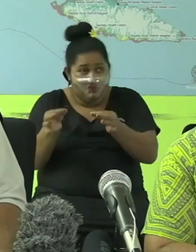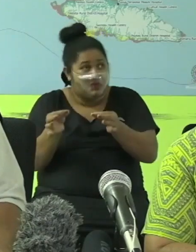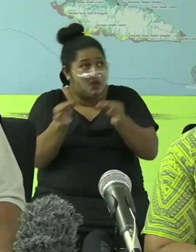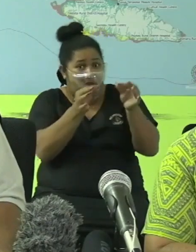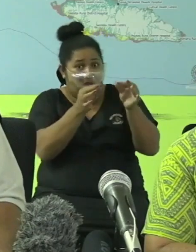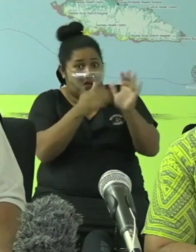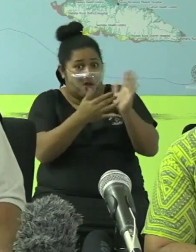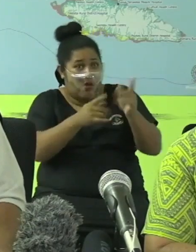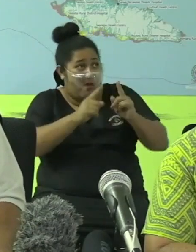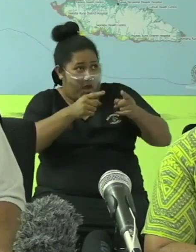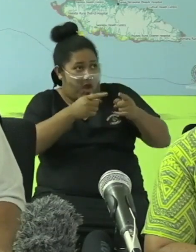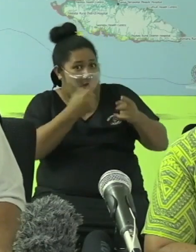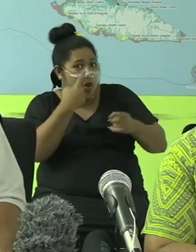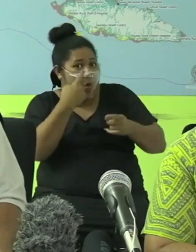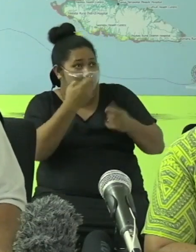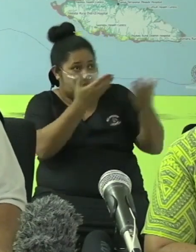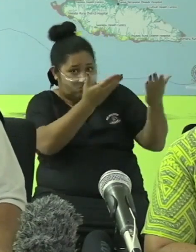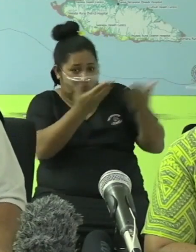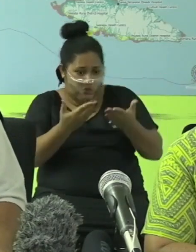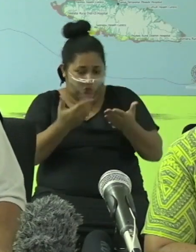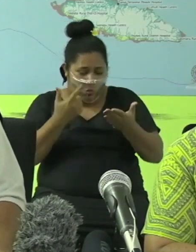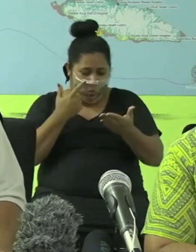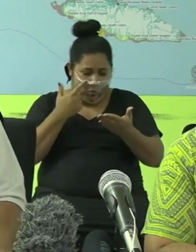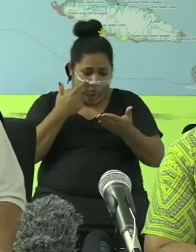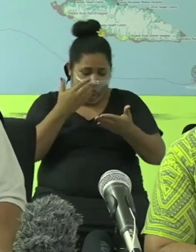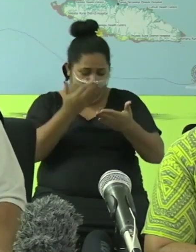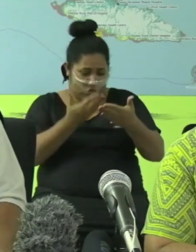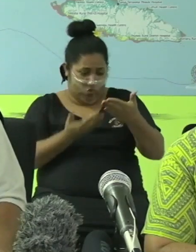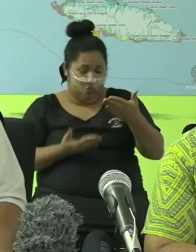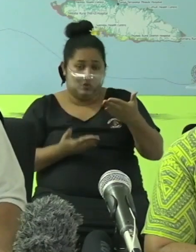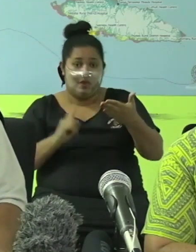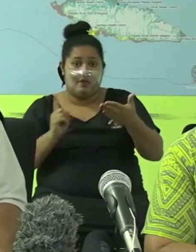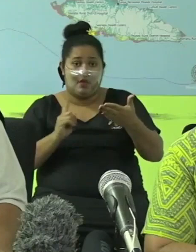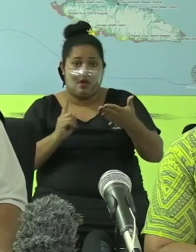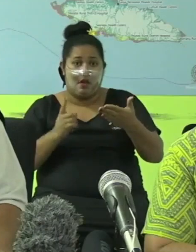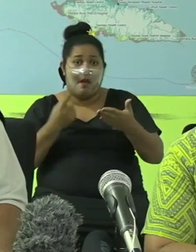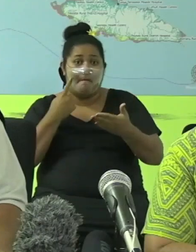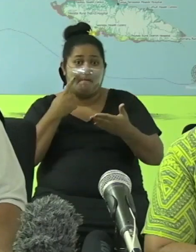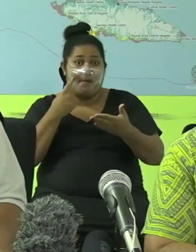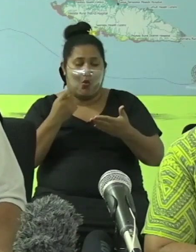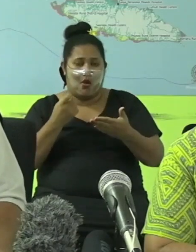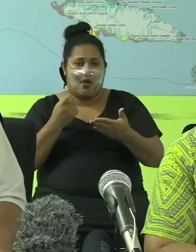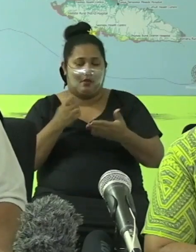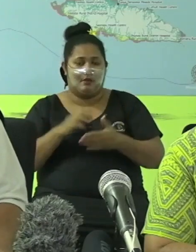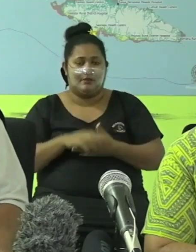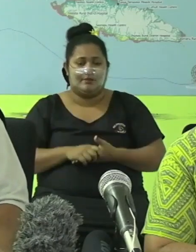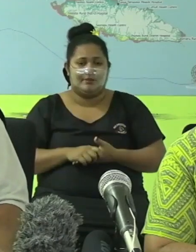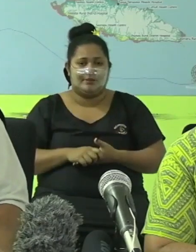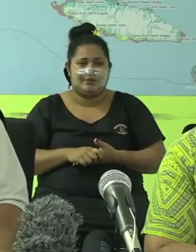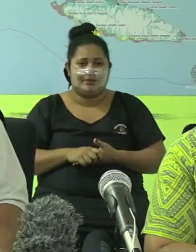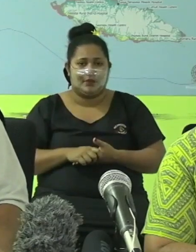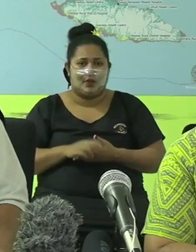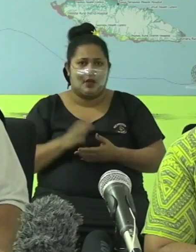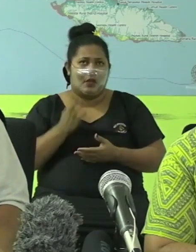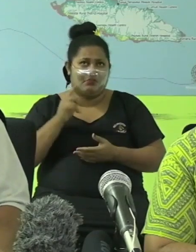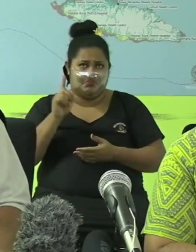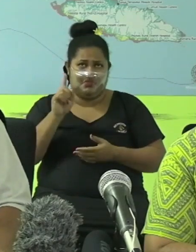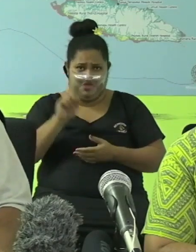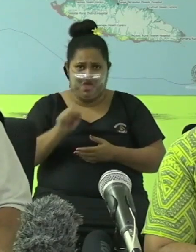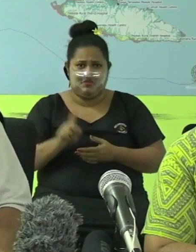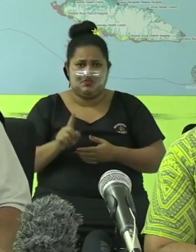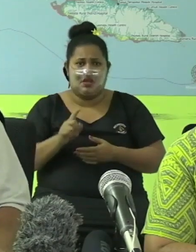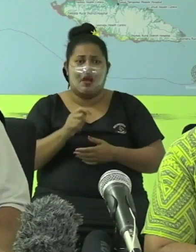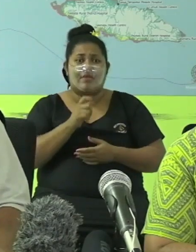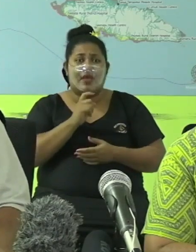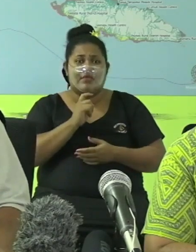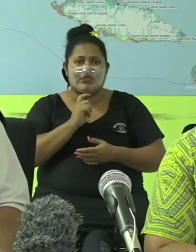maua mai ia test na mua a mata ona whaatino I le au lenei mai lawa